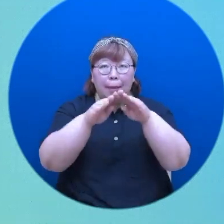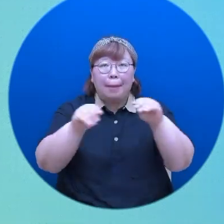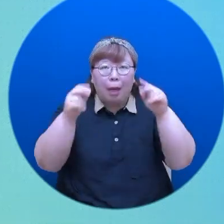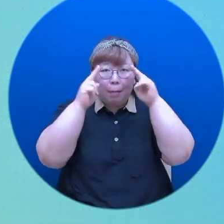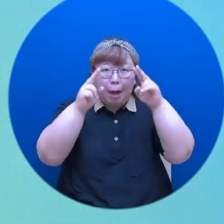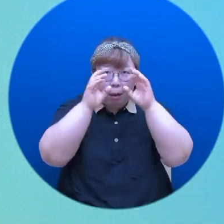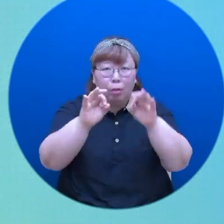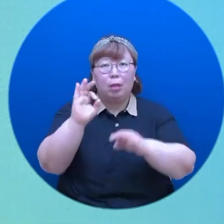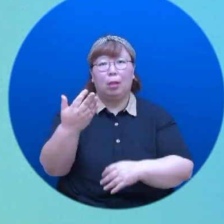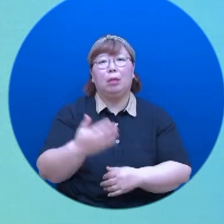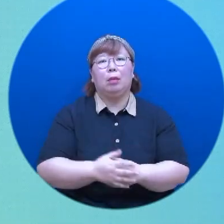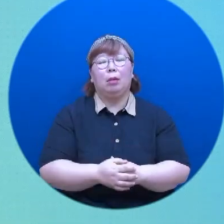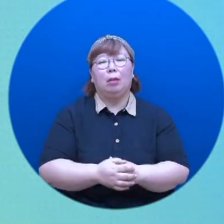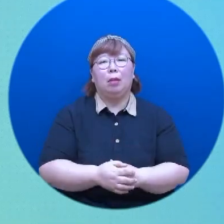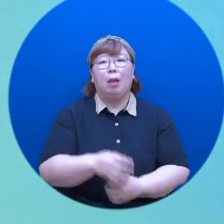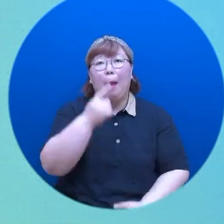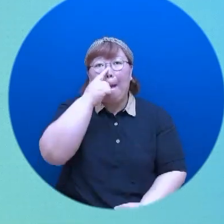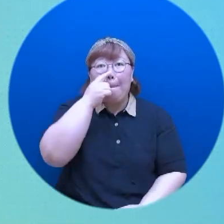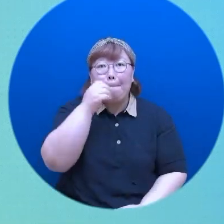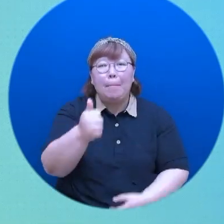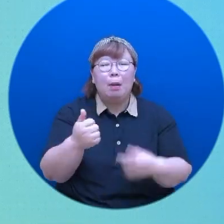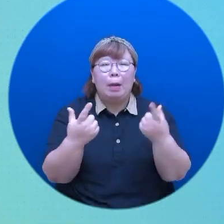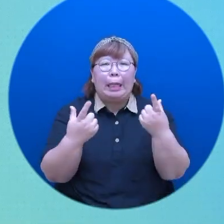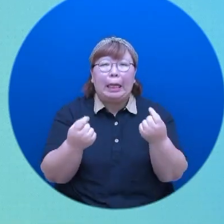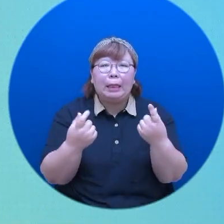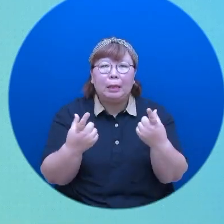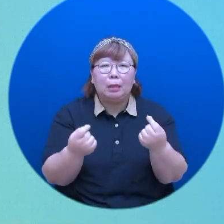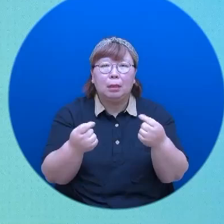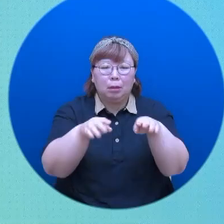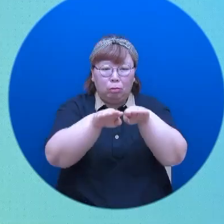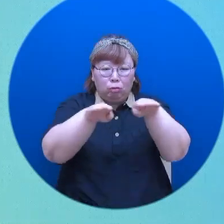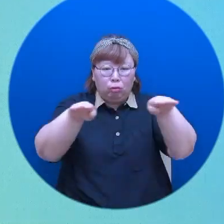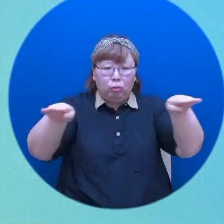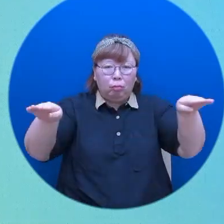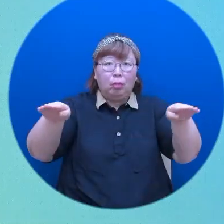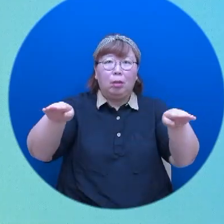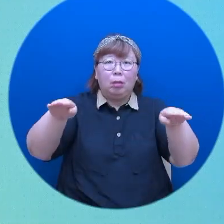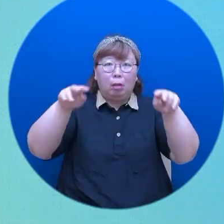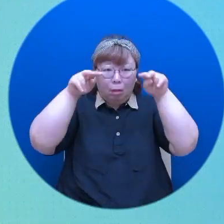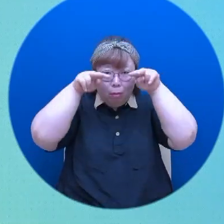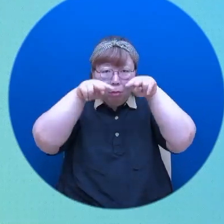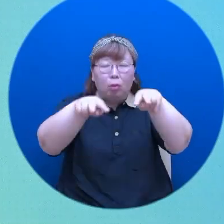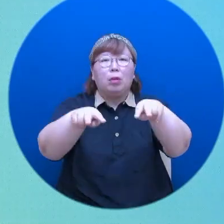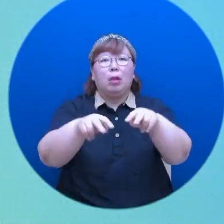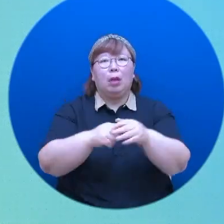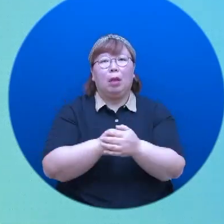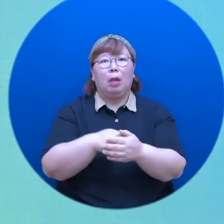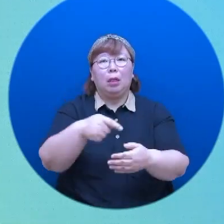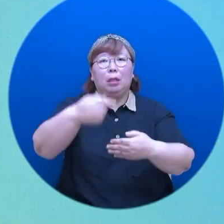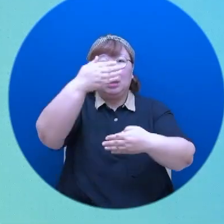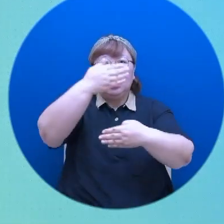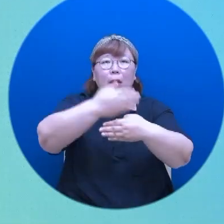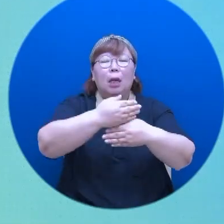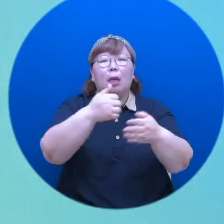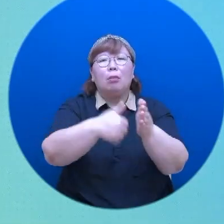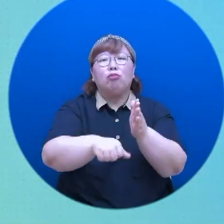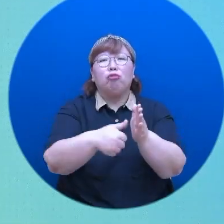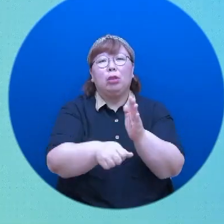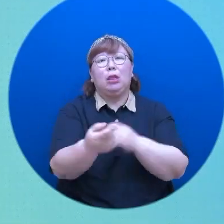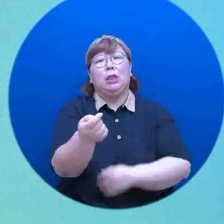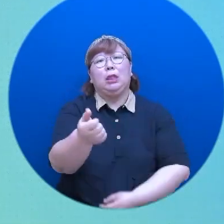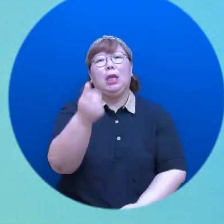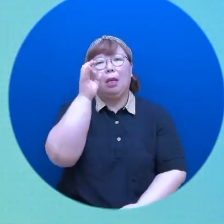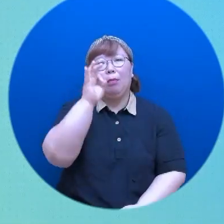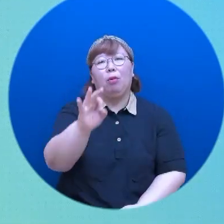바라보게 됩니다. 아빠와 같은 높이에서 바라보니까 그 장애물이 작아